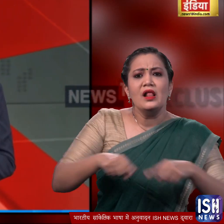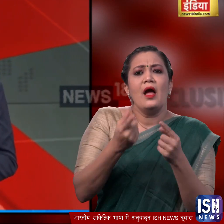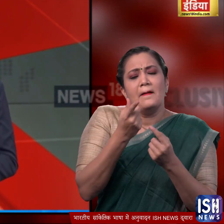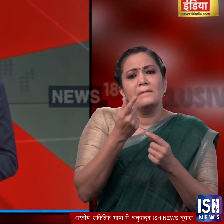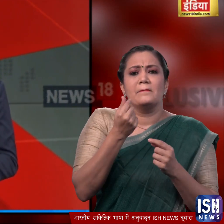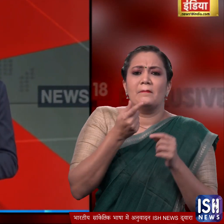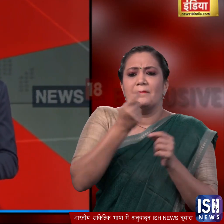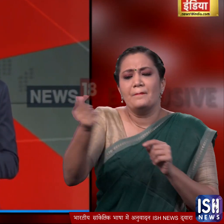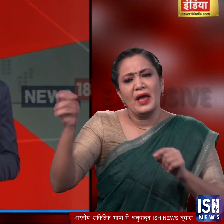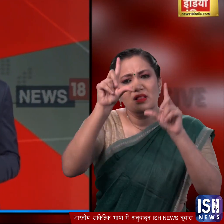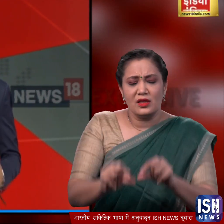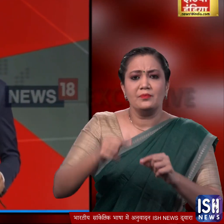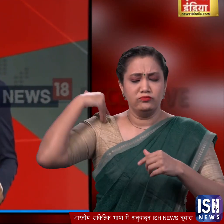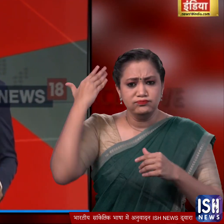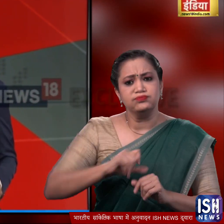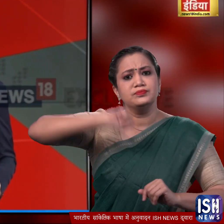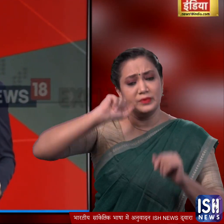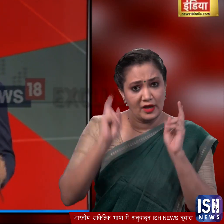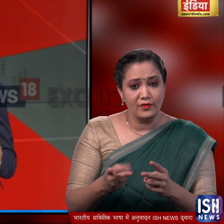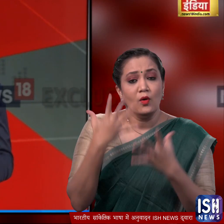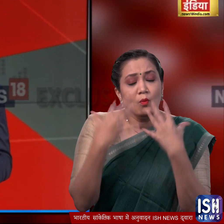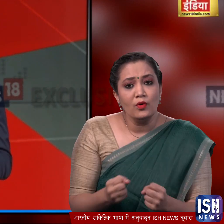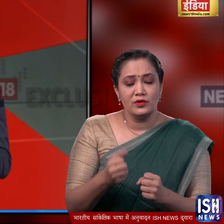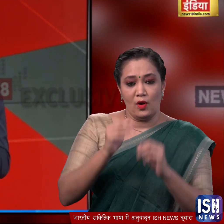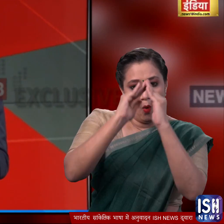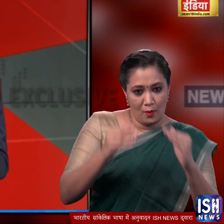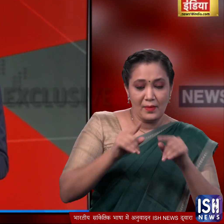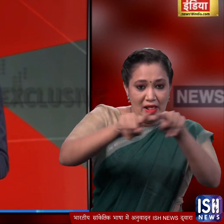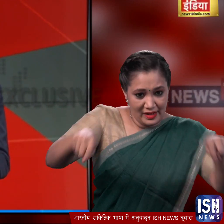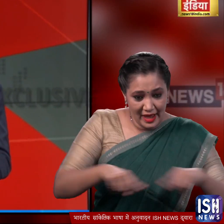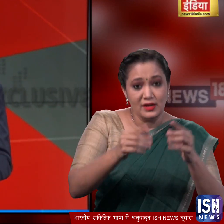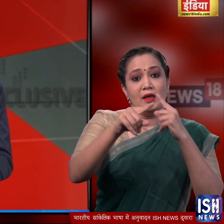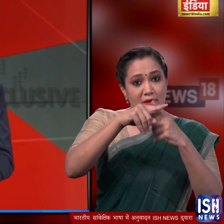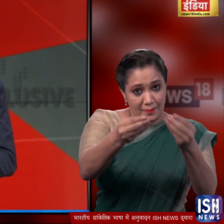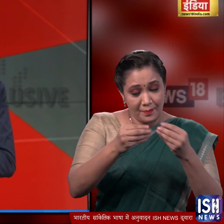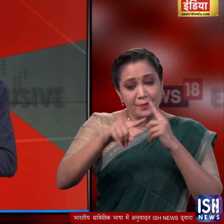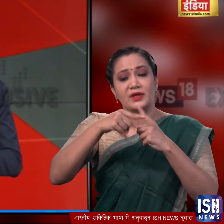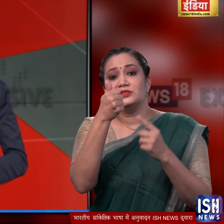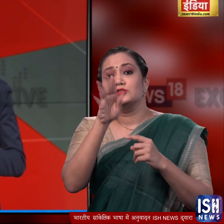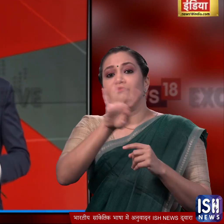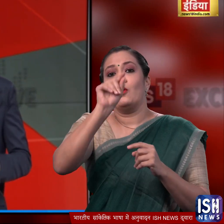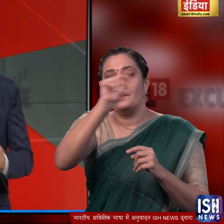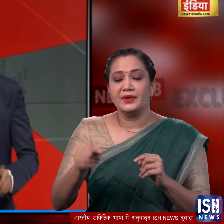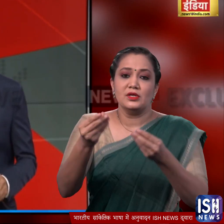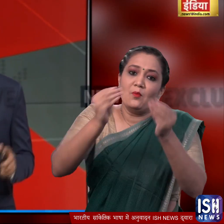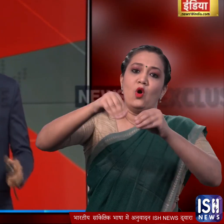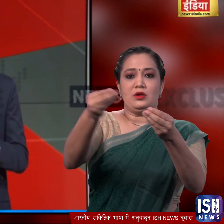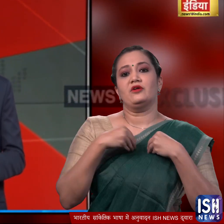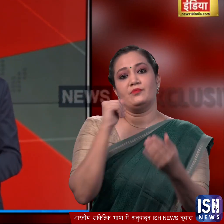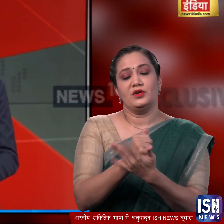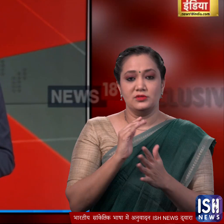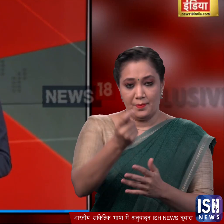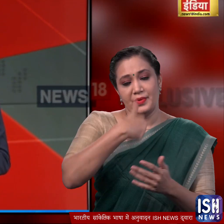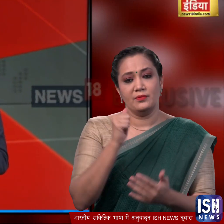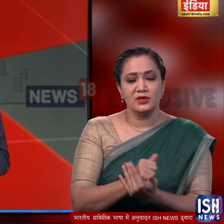मुआवजा कम था, जिसके लिए किसान कई साल से आंदोलन कर रहे हैं, जिनकी मांग है कि उनको घर बनाने के लिए प्लॉट के साथ 64% मुआवजा और दिया